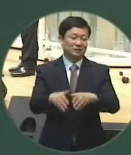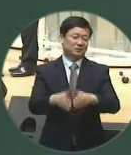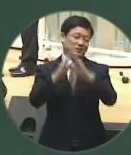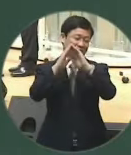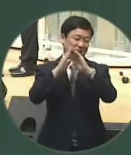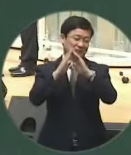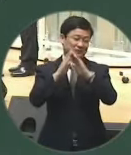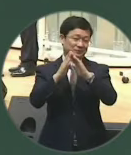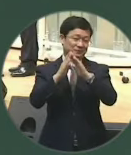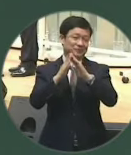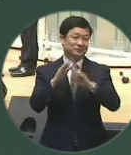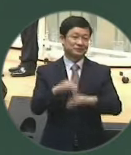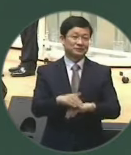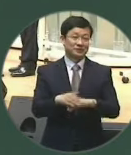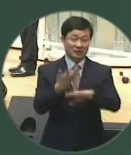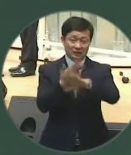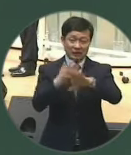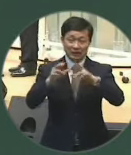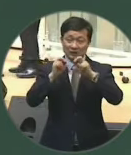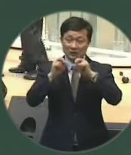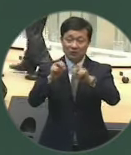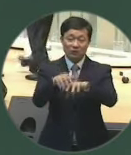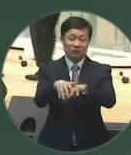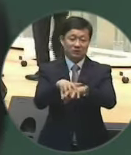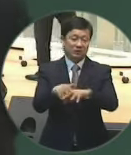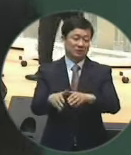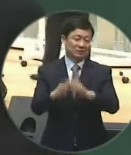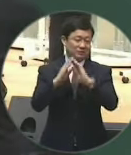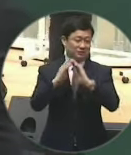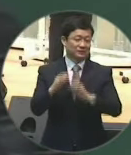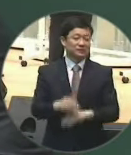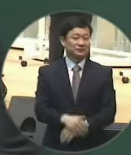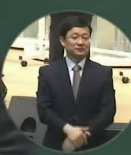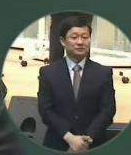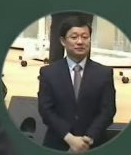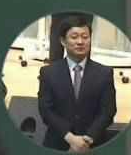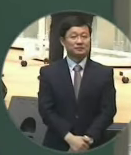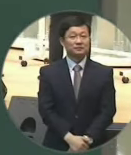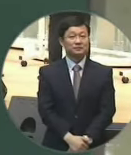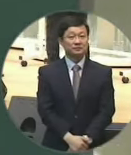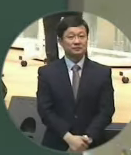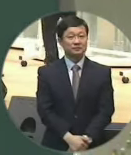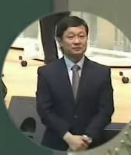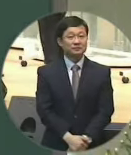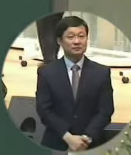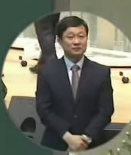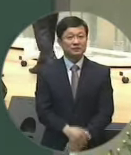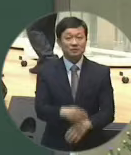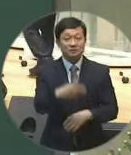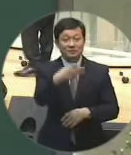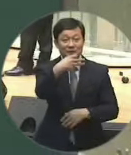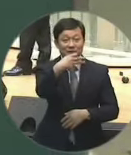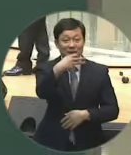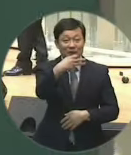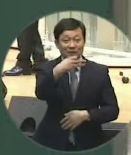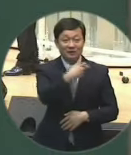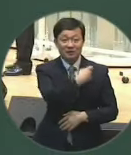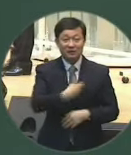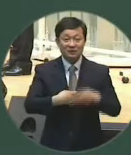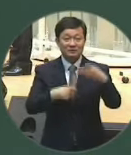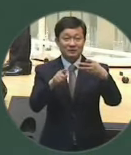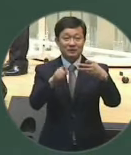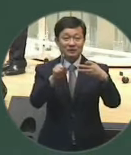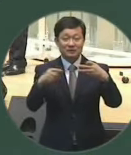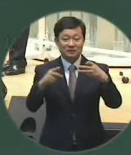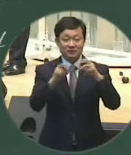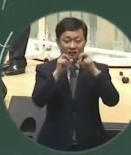in Acts 11. 선교도 저렇게 해야 돼요. We have to do missions this way. 드디어 선교사 파송합니다. And finally, they were able to commission